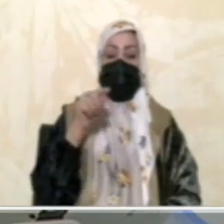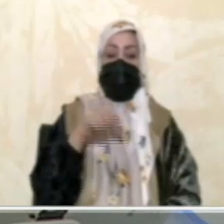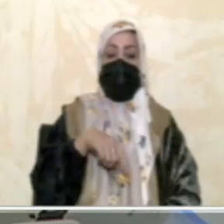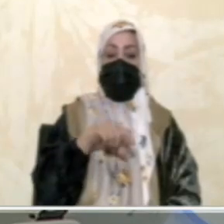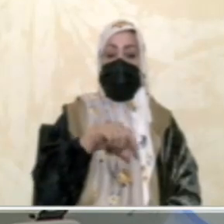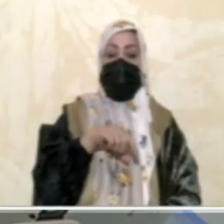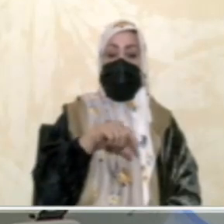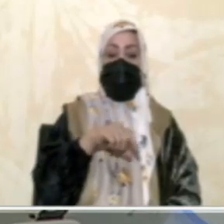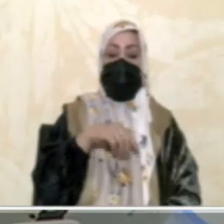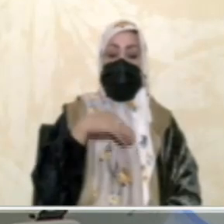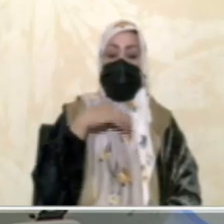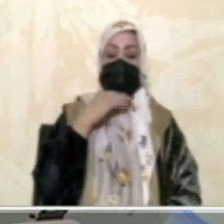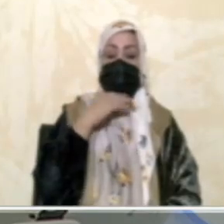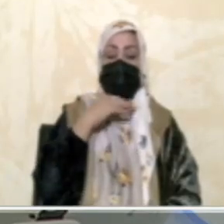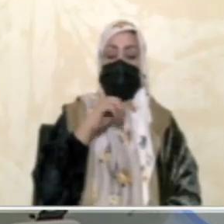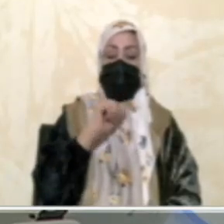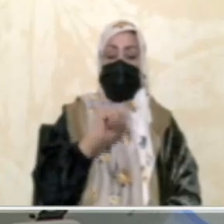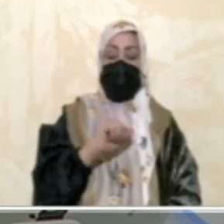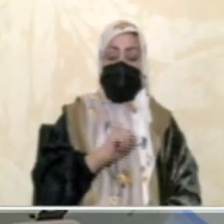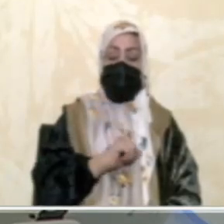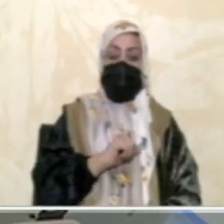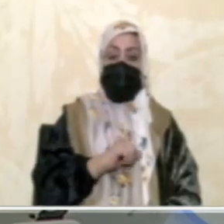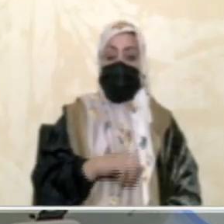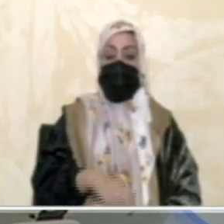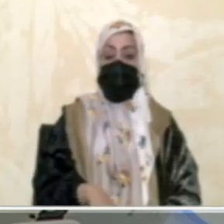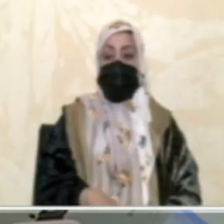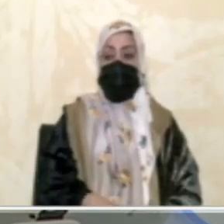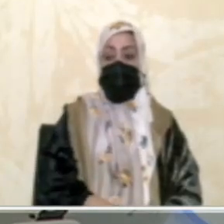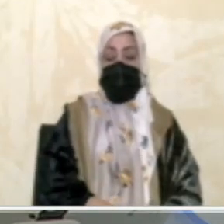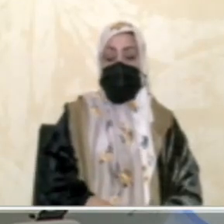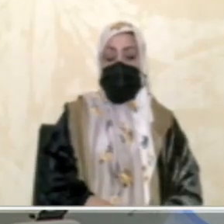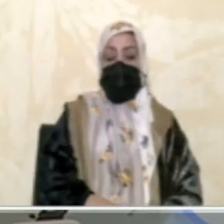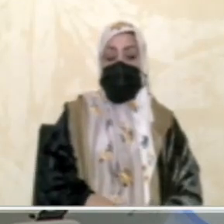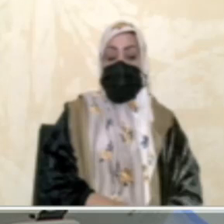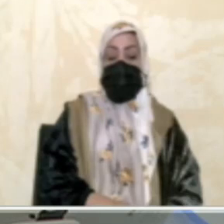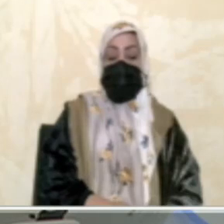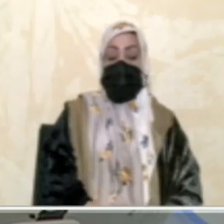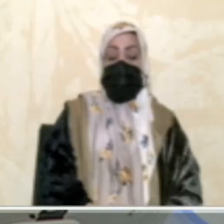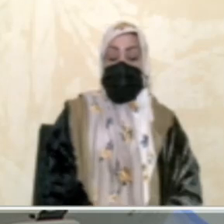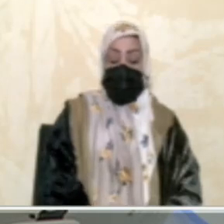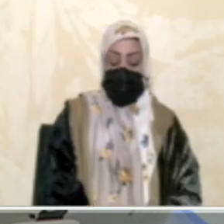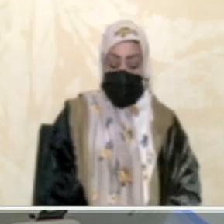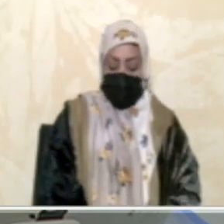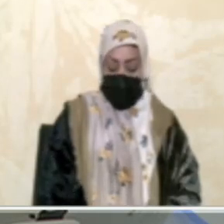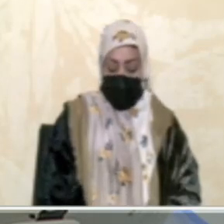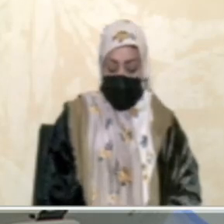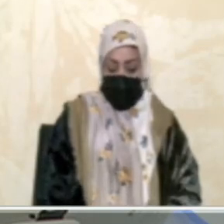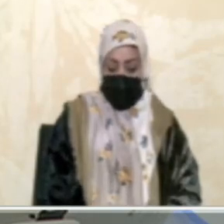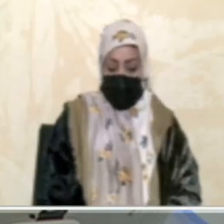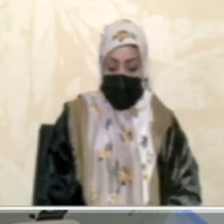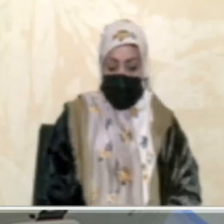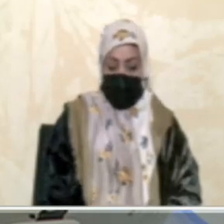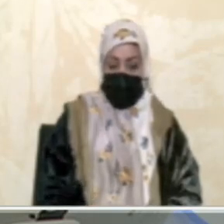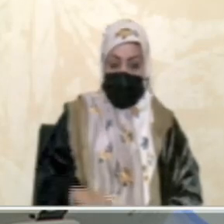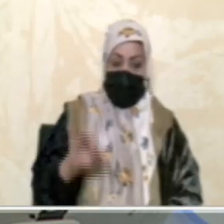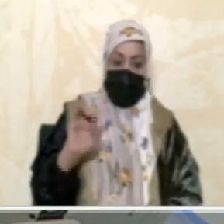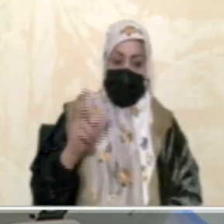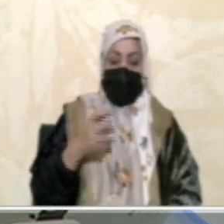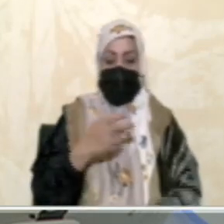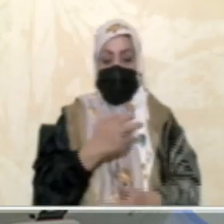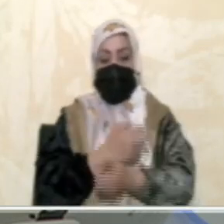معنا نعم محمد من صبراته نعم يا محمد